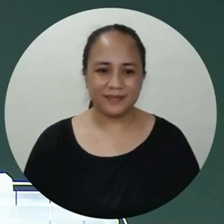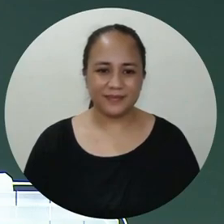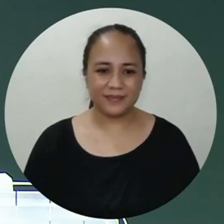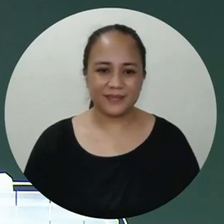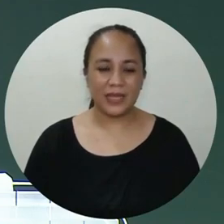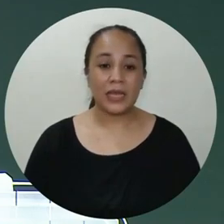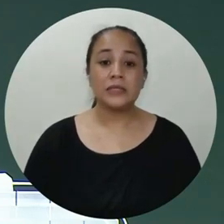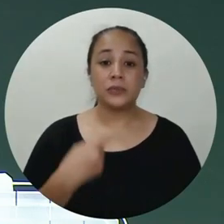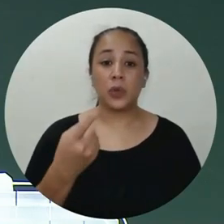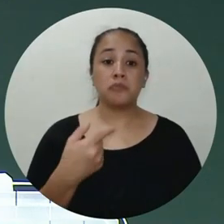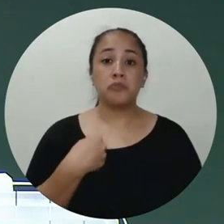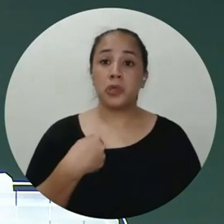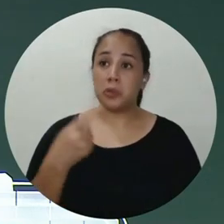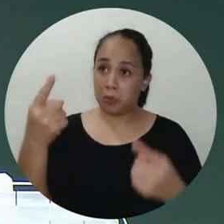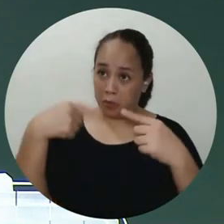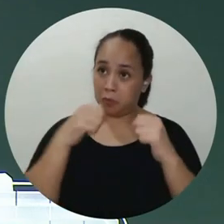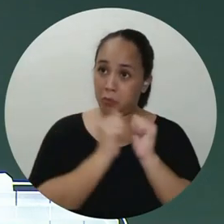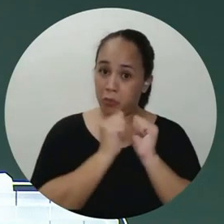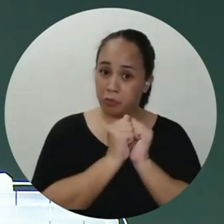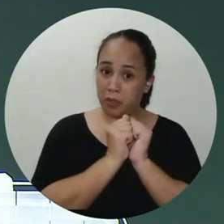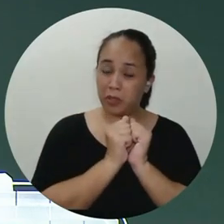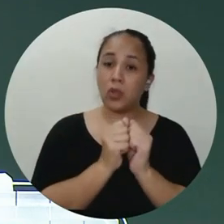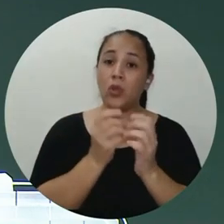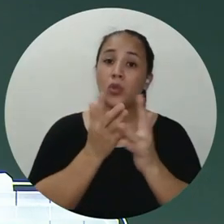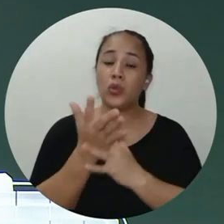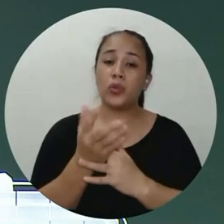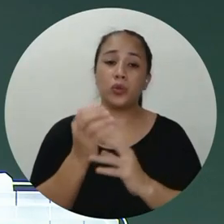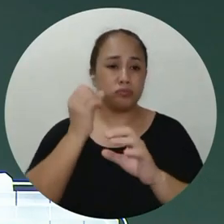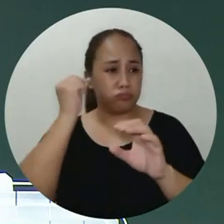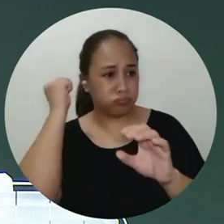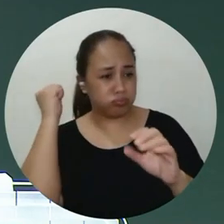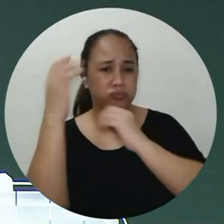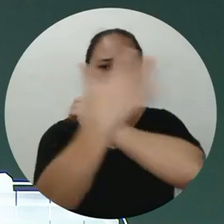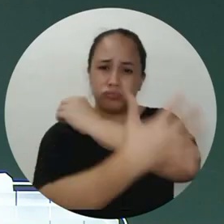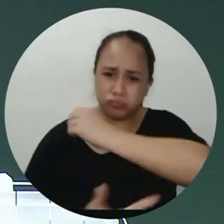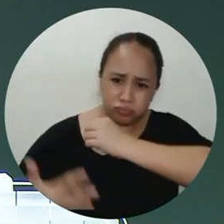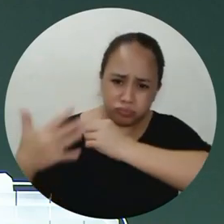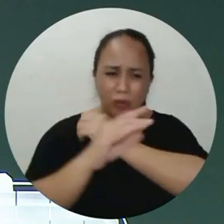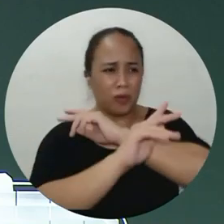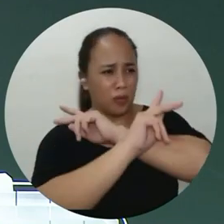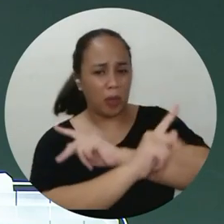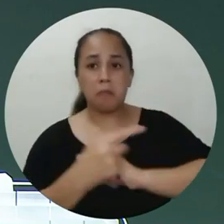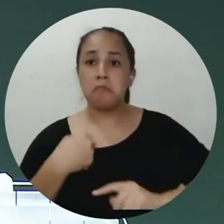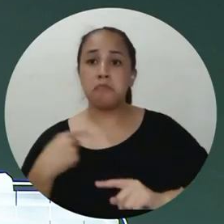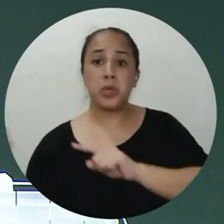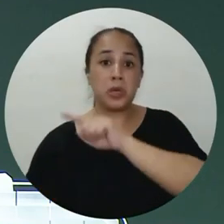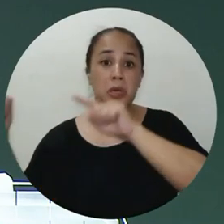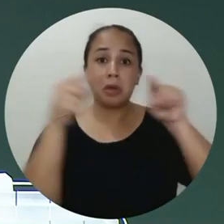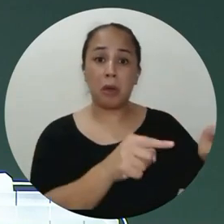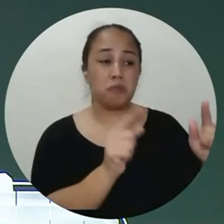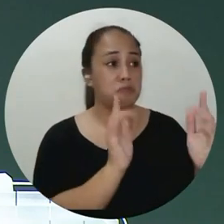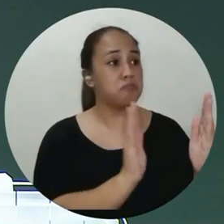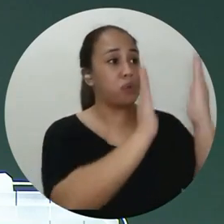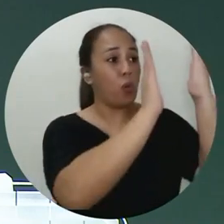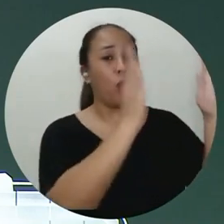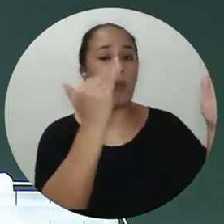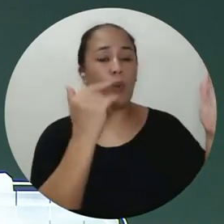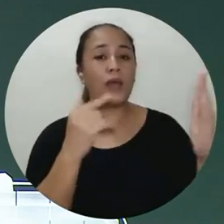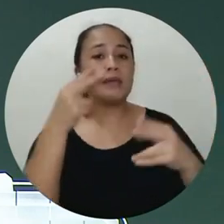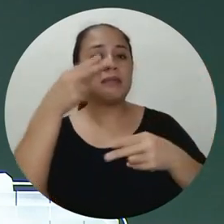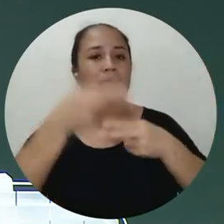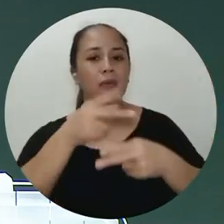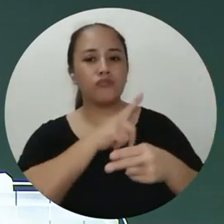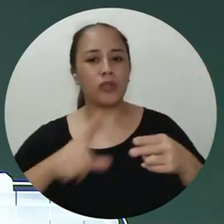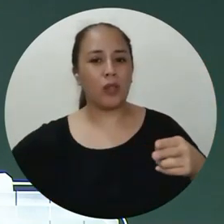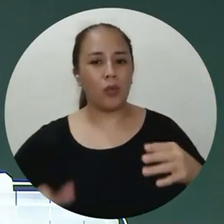that you may come with me to with a spear and javelin and a shield, but I come in you in the name of the Lord Mighty. 자, 여러분이 제일 중요한